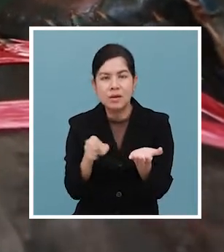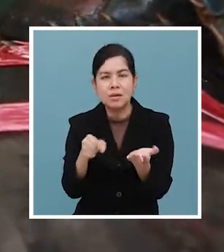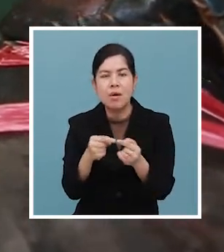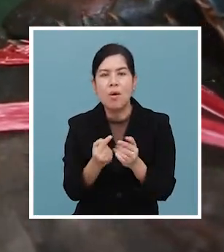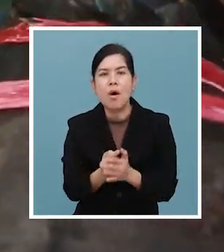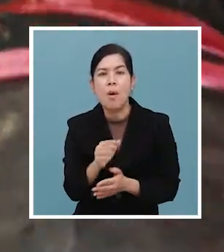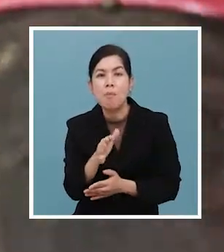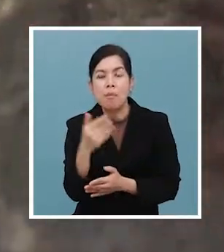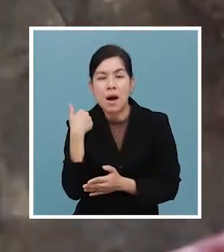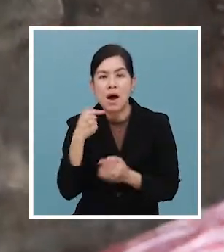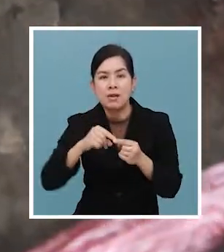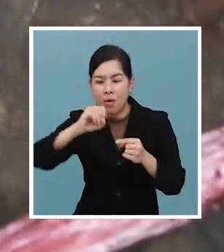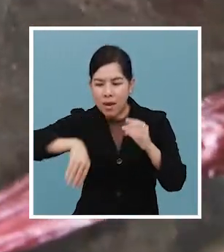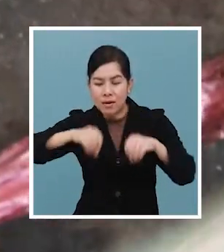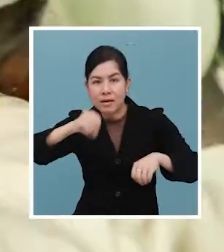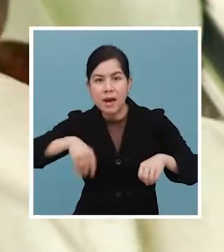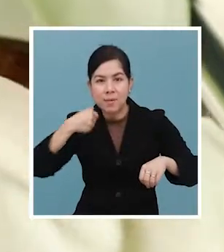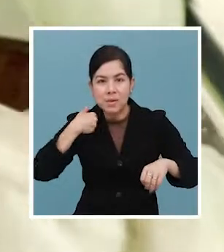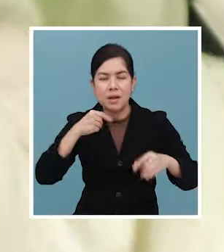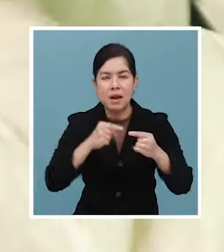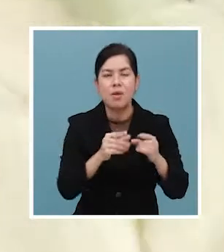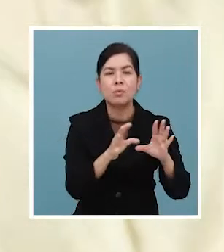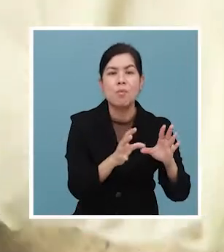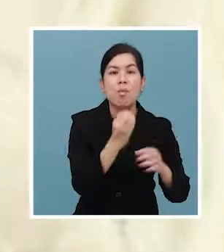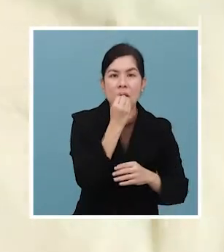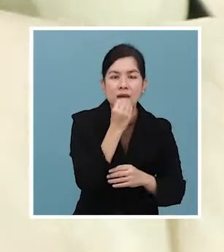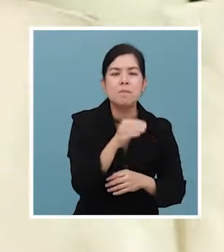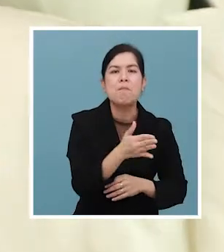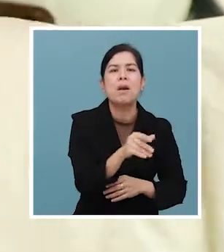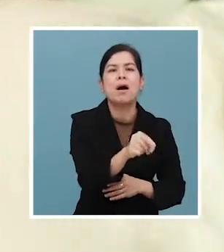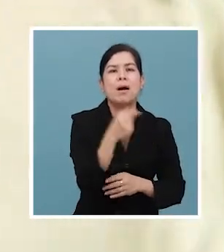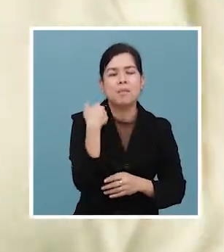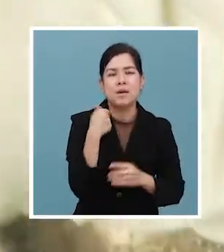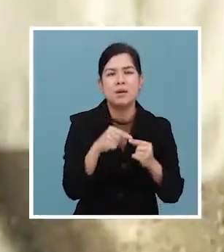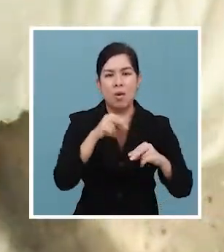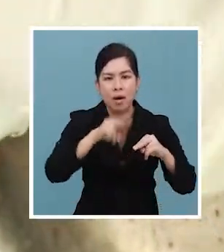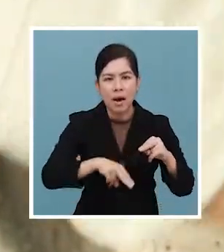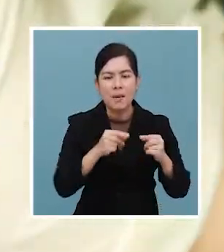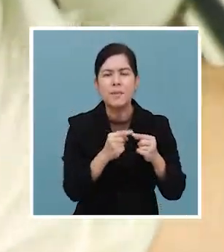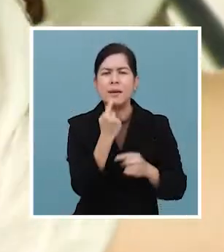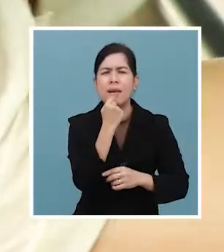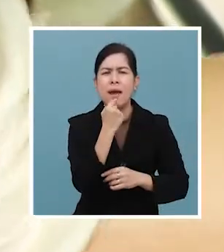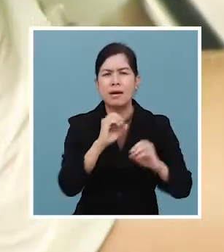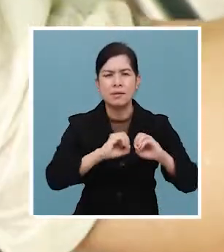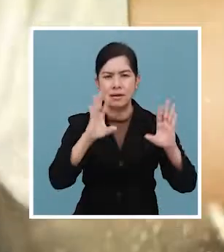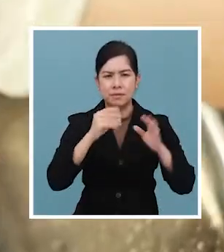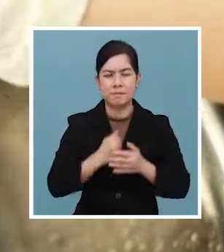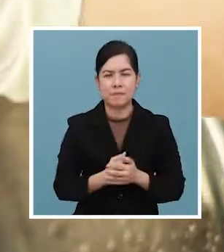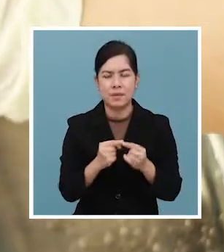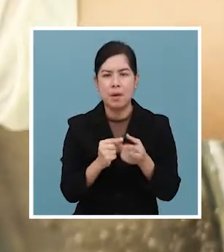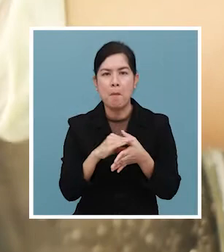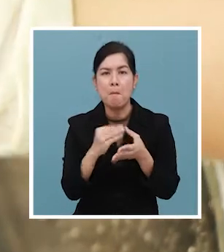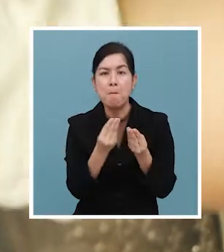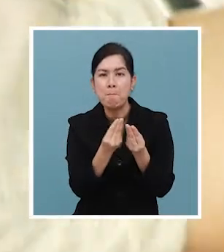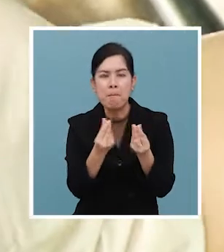เข้ามาด้วยทั้งกลุ่มรับซื้อเพื่อถ้าเป็นอาหารปูฟ้าของเราน่าจะเป็นปลาสดที่มาจากการทะเลไม่ได้ค่าน้ำยามันก็เลยทำให้ใครเขา